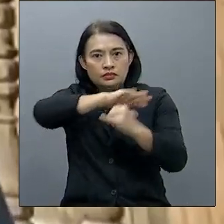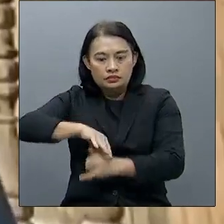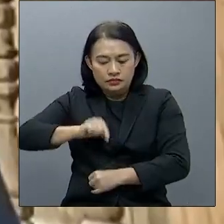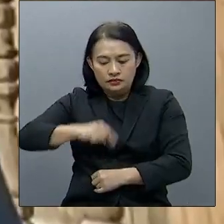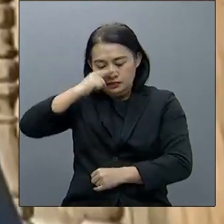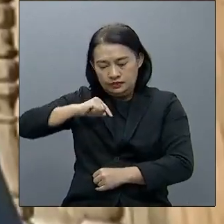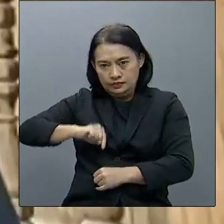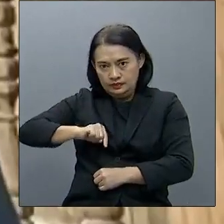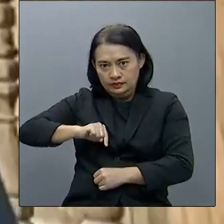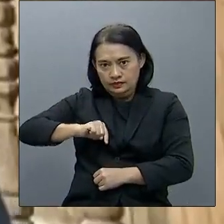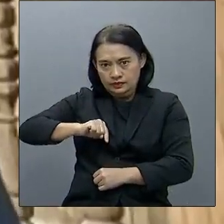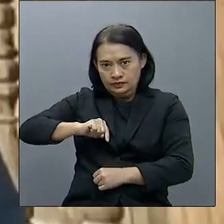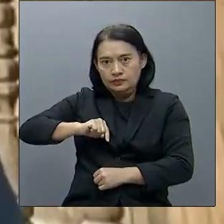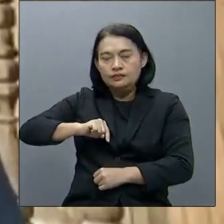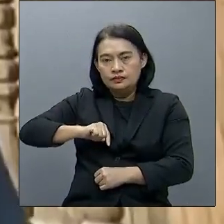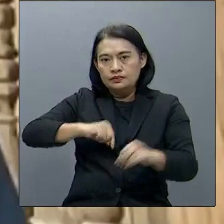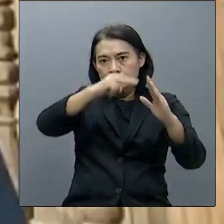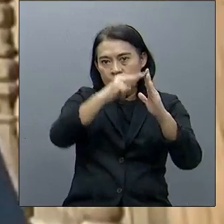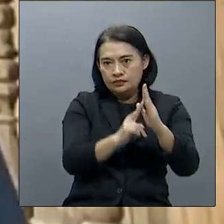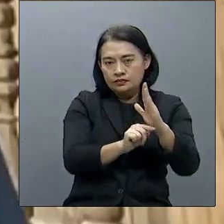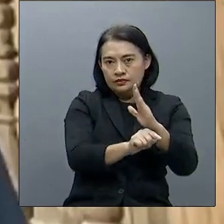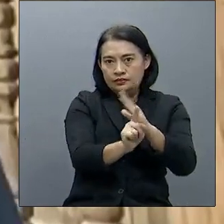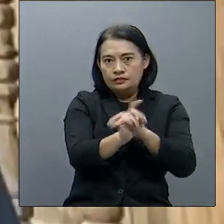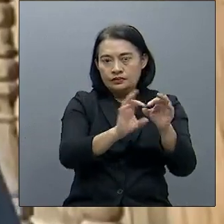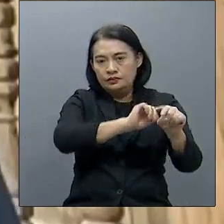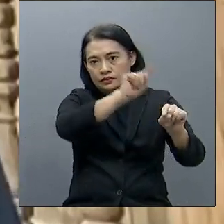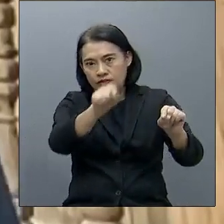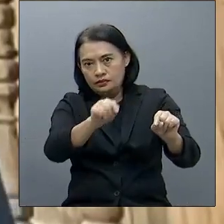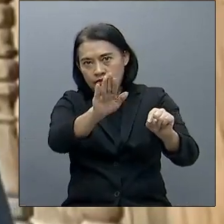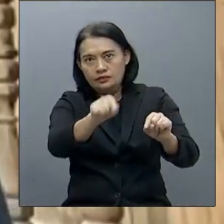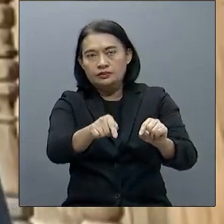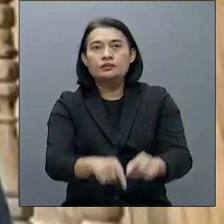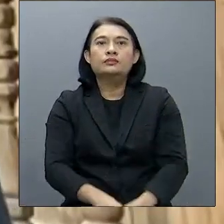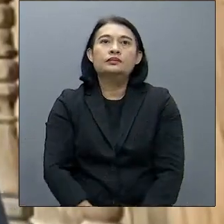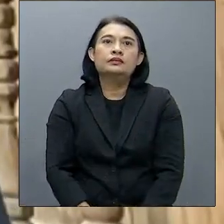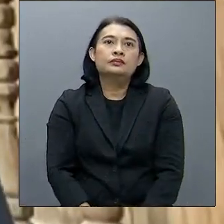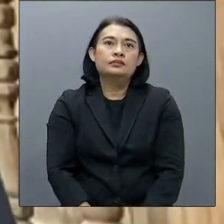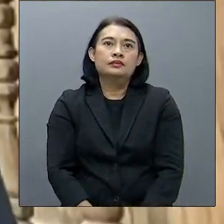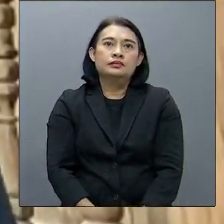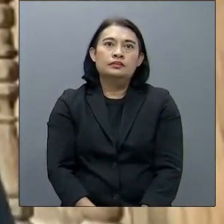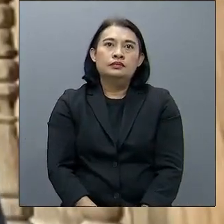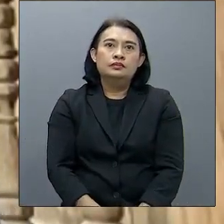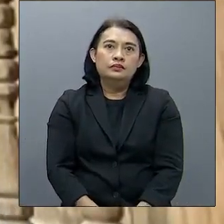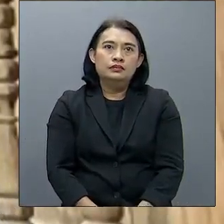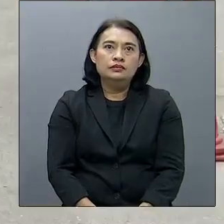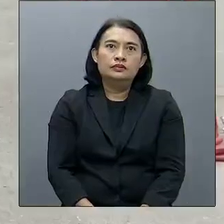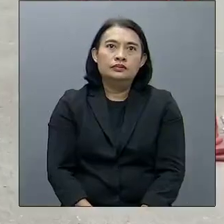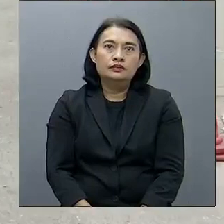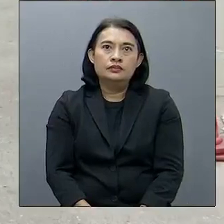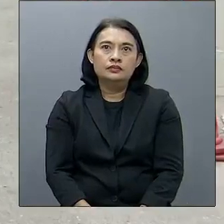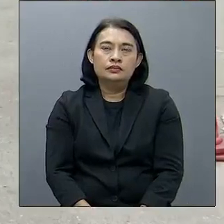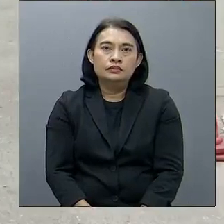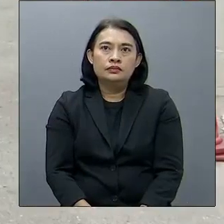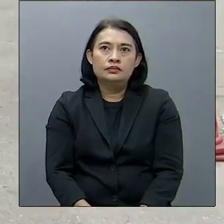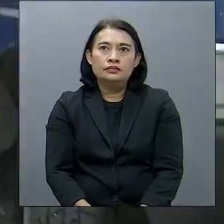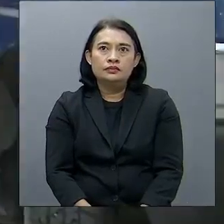นะครับในการอ่าตัดไฟไปในเขตของโกโก้แล้วก็เขตเคเคอะไรอย่างเงี้ยนะครับในขณะ